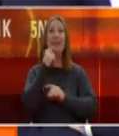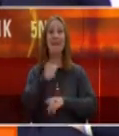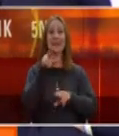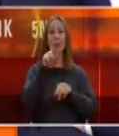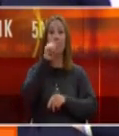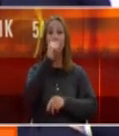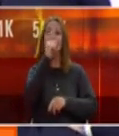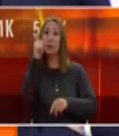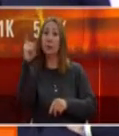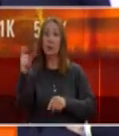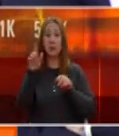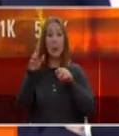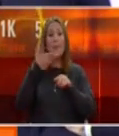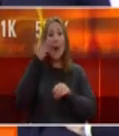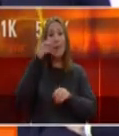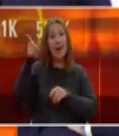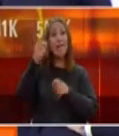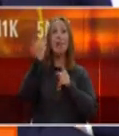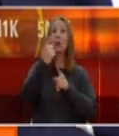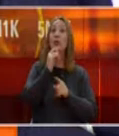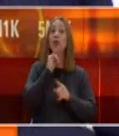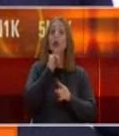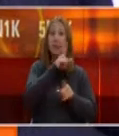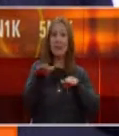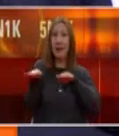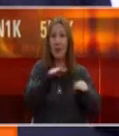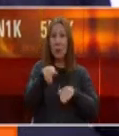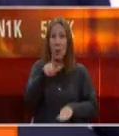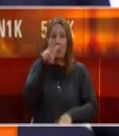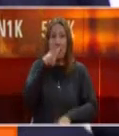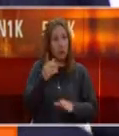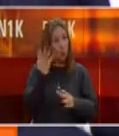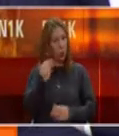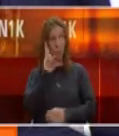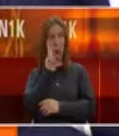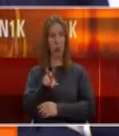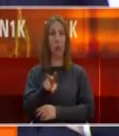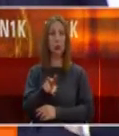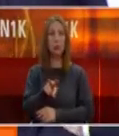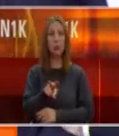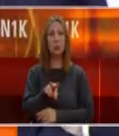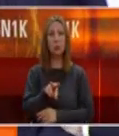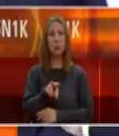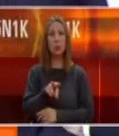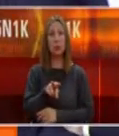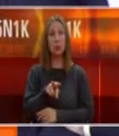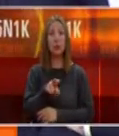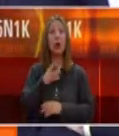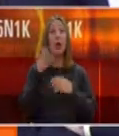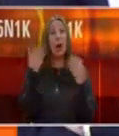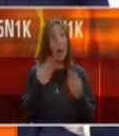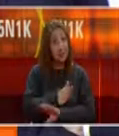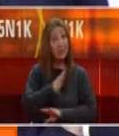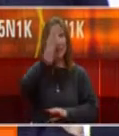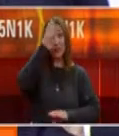gibi 1999'daki Marmara ve Düzce depremlerinde böyle bir ihtiyacın var olduğunu gören